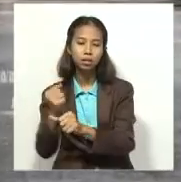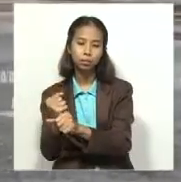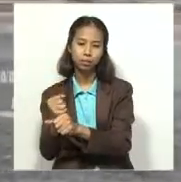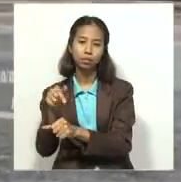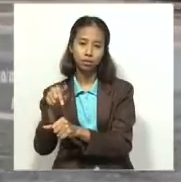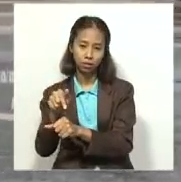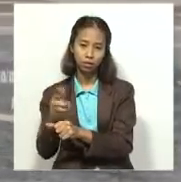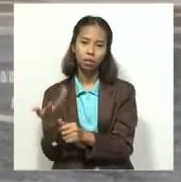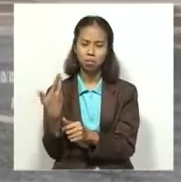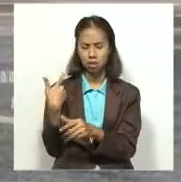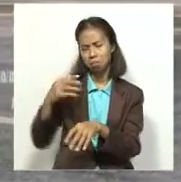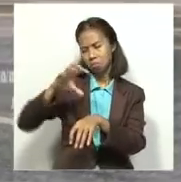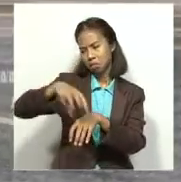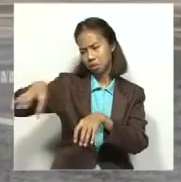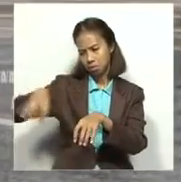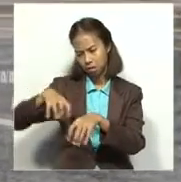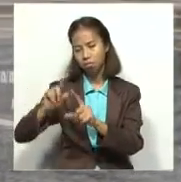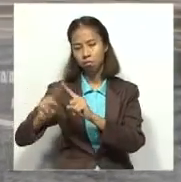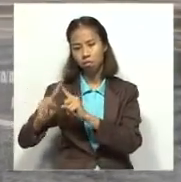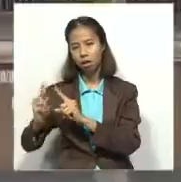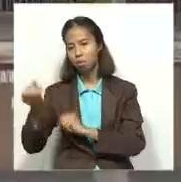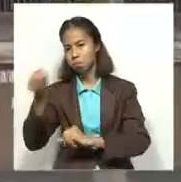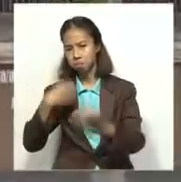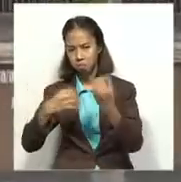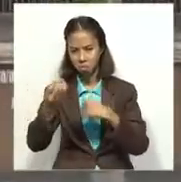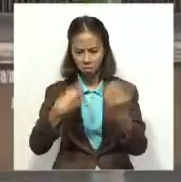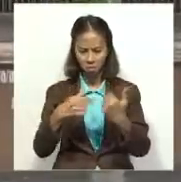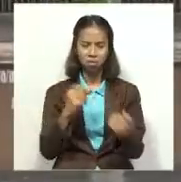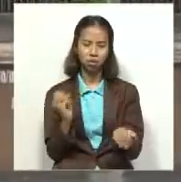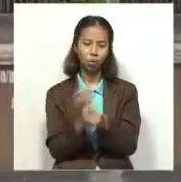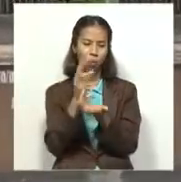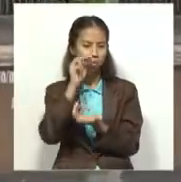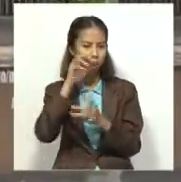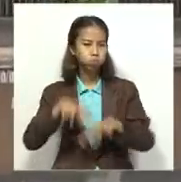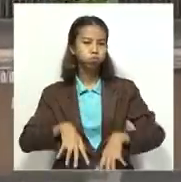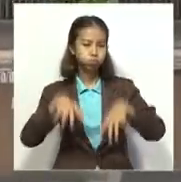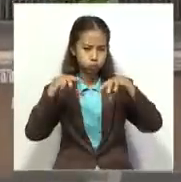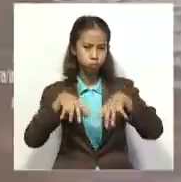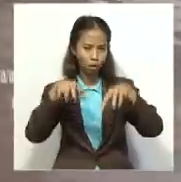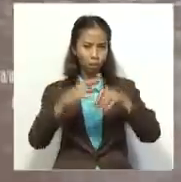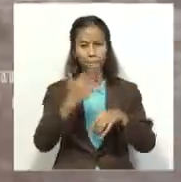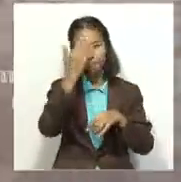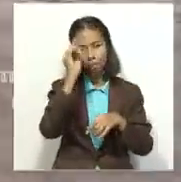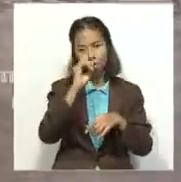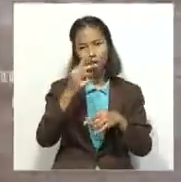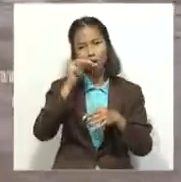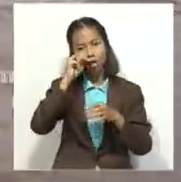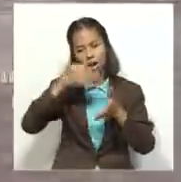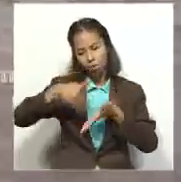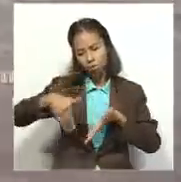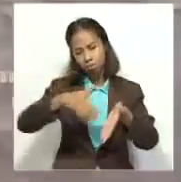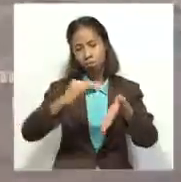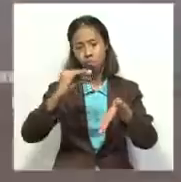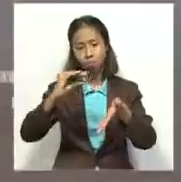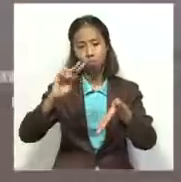ใหม่แล้วก็หลายๆพื้นที่นะคะโดนภัยพิบัติทางน้ำเพราะว่าน้ำโขงขึ้นตามลำดับเรื่อยๆ